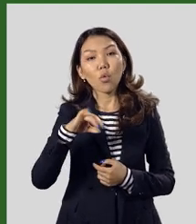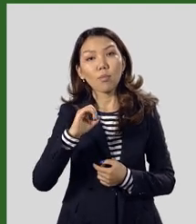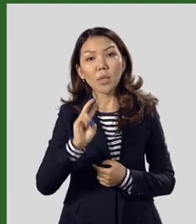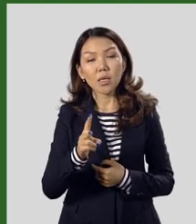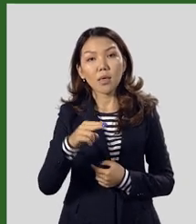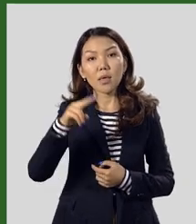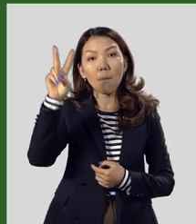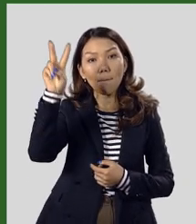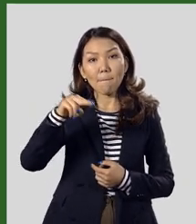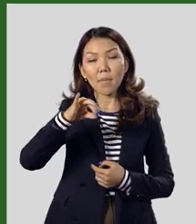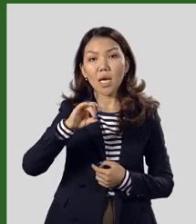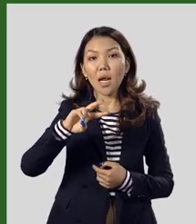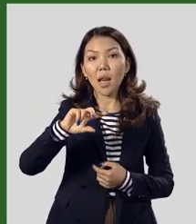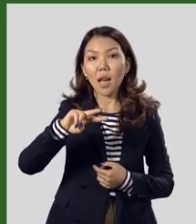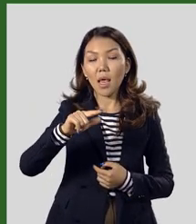параллель.